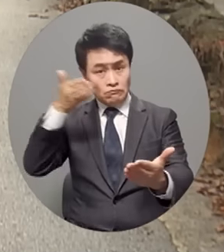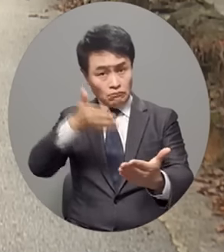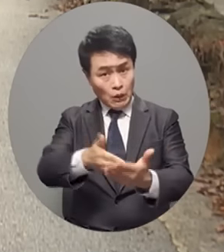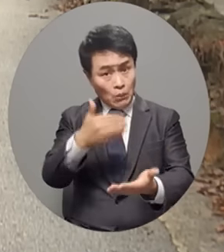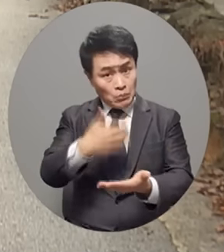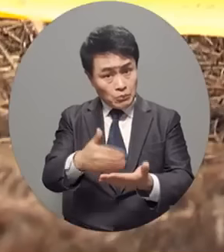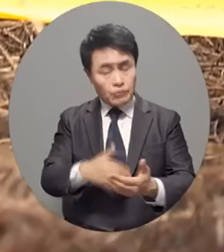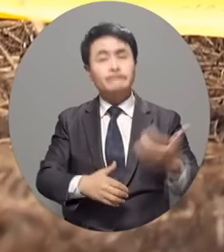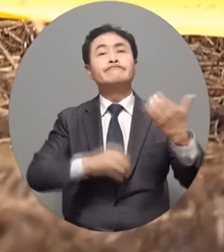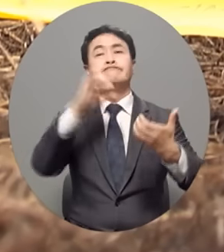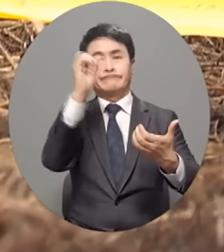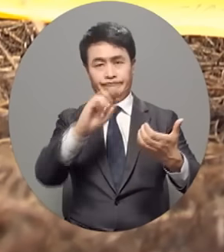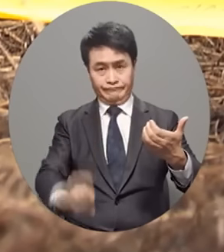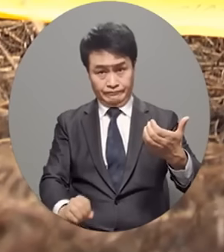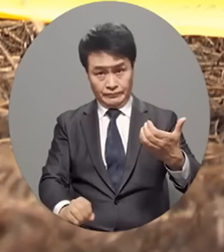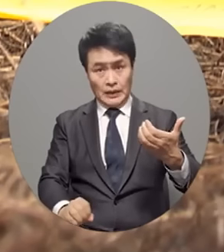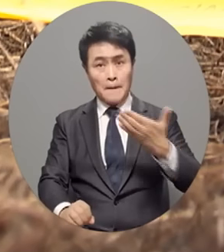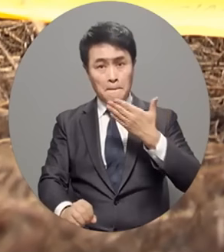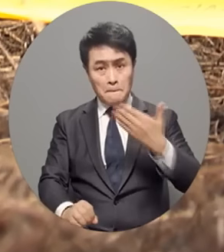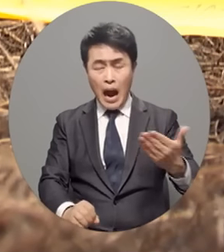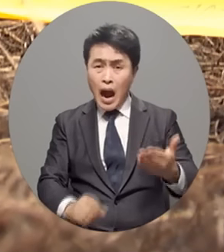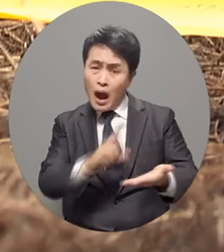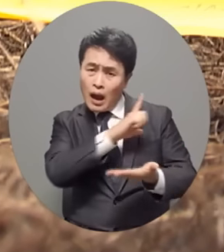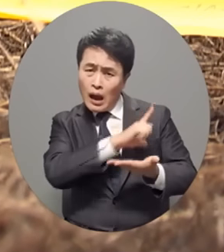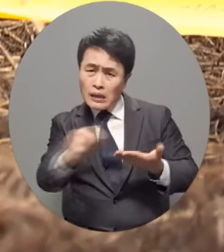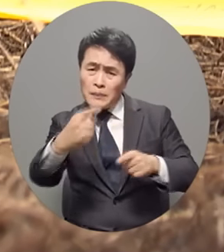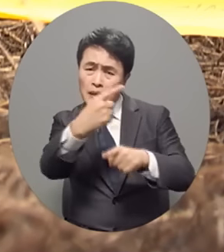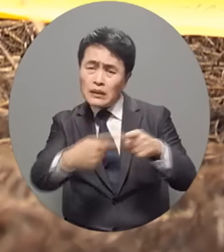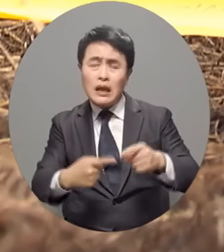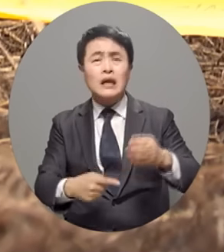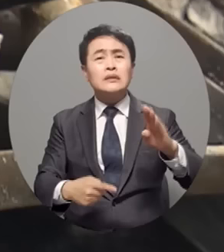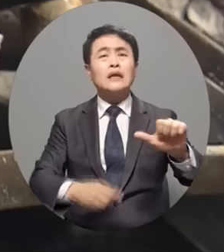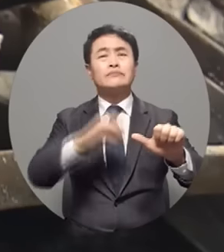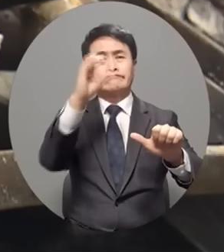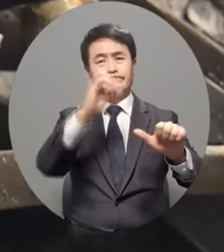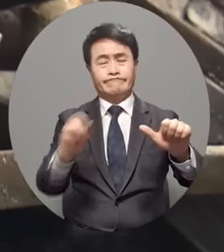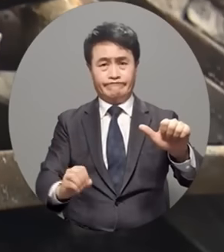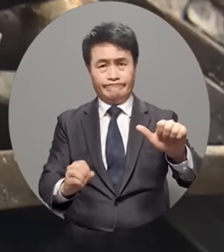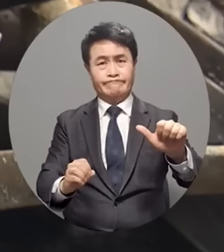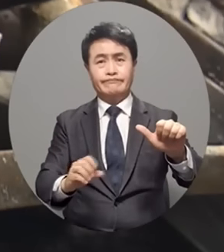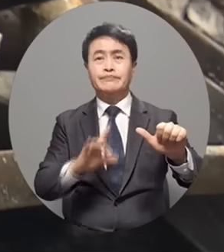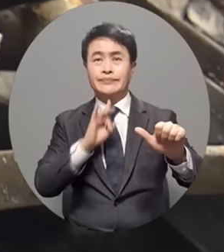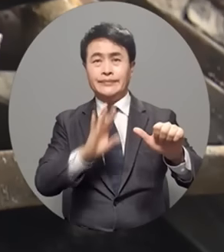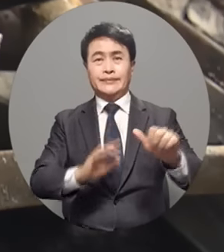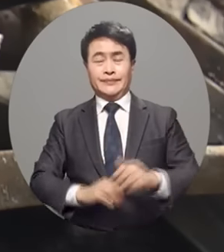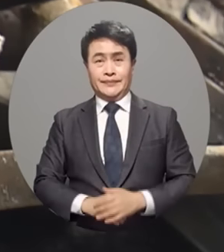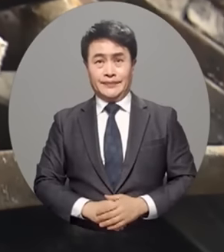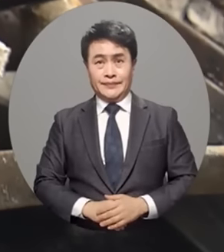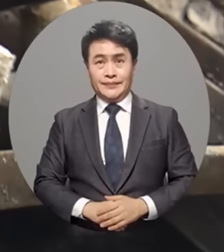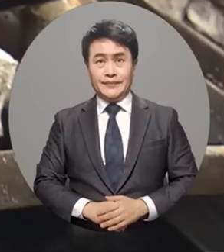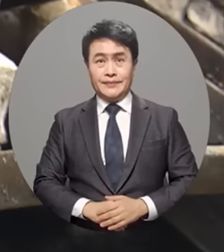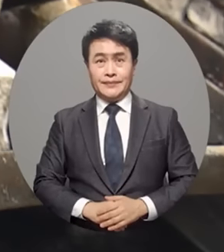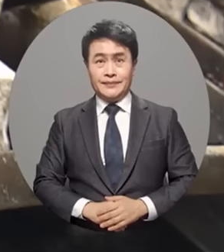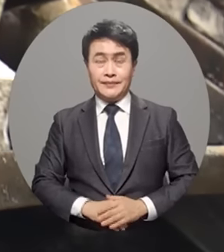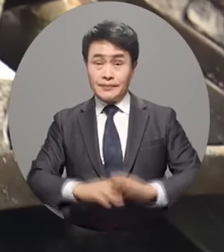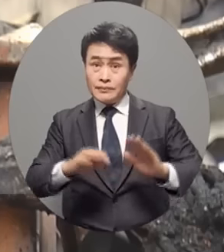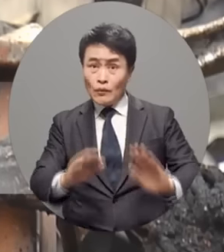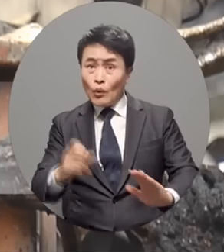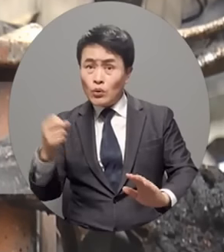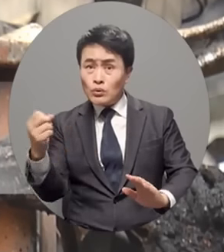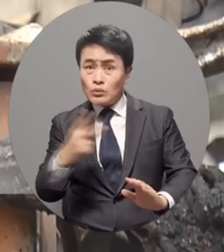비율이 90%에 달하지만 시골은 절반인 45%에 그치는 것으로 나타났습니다.